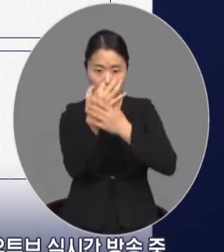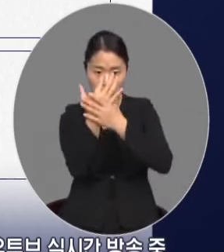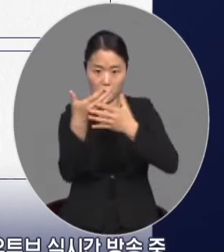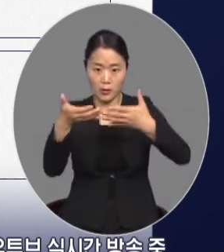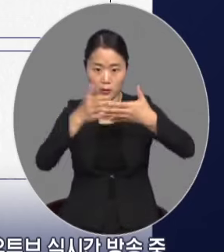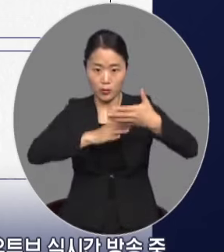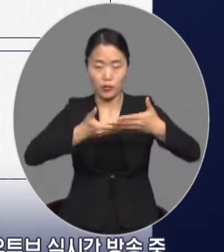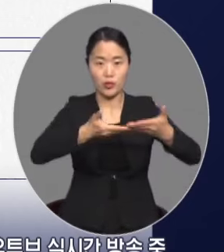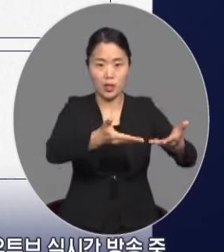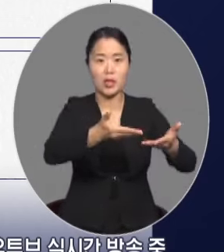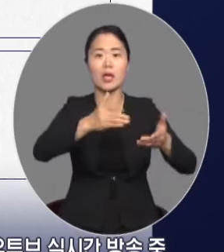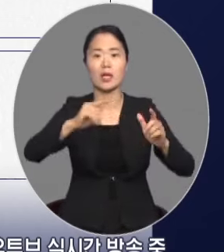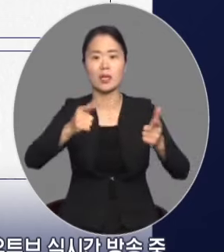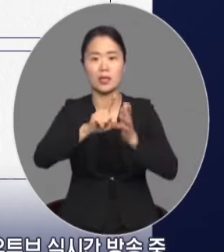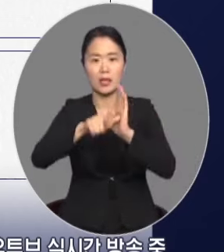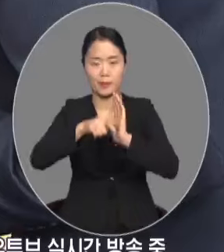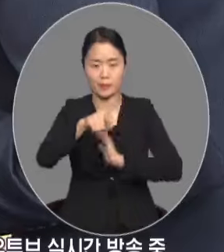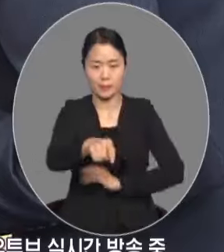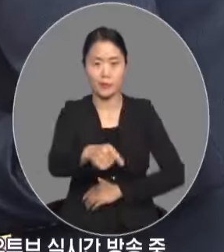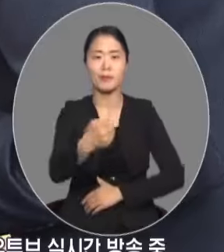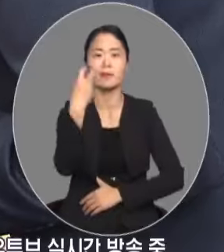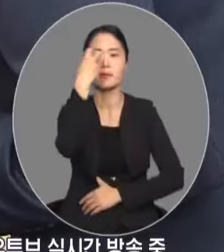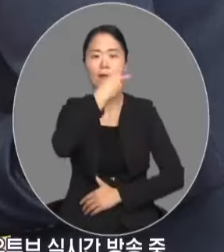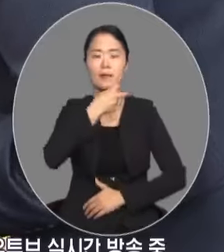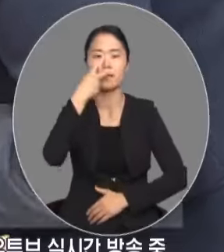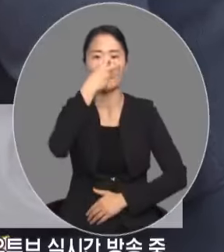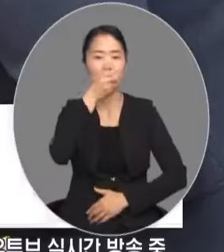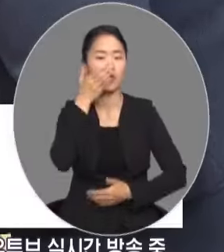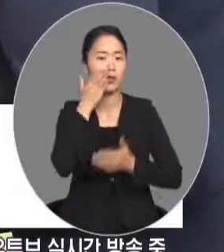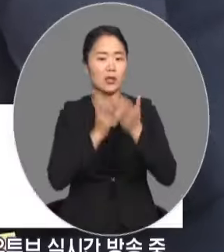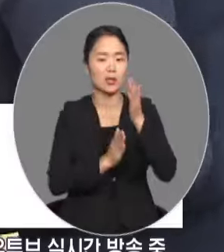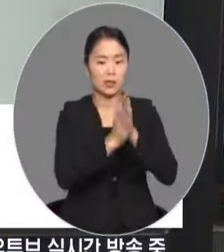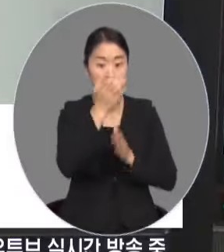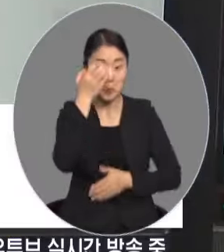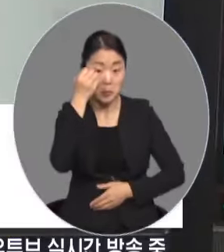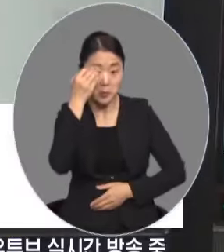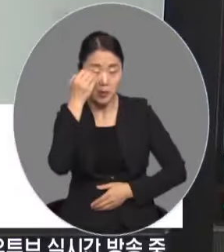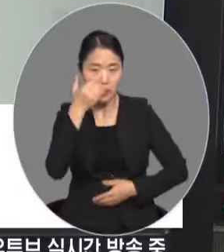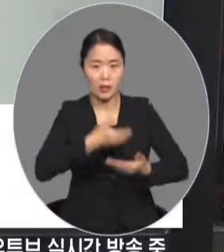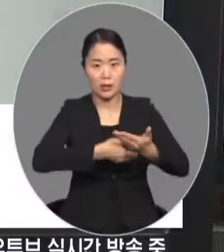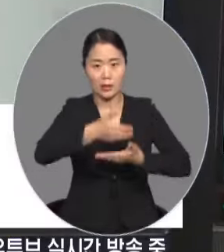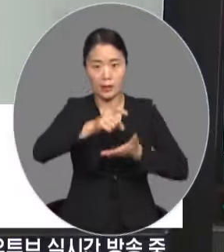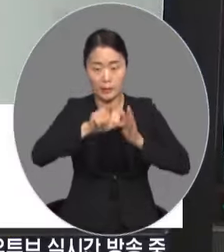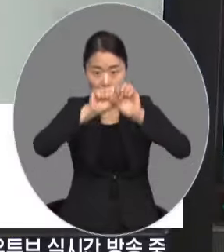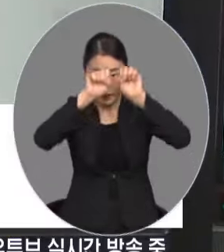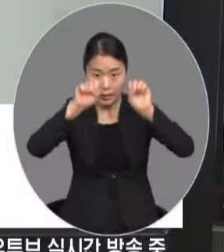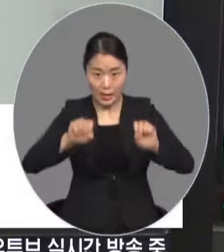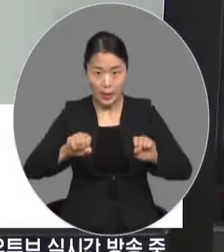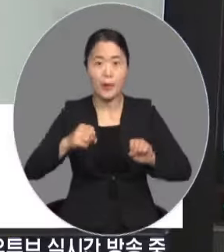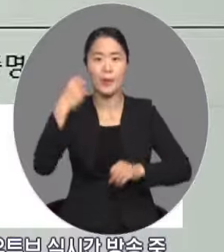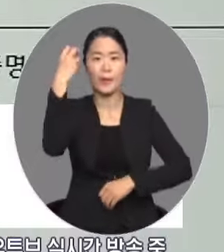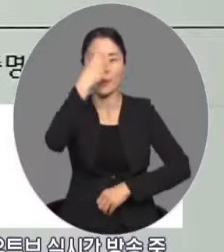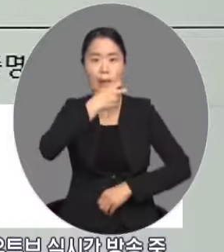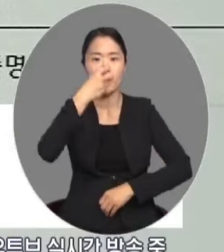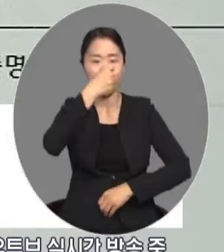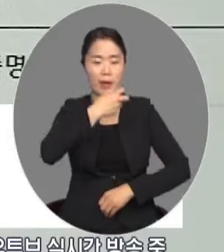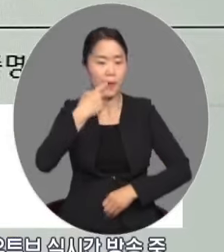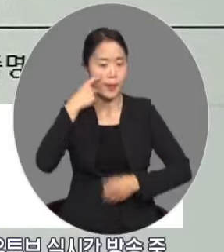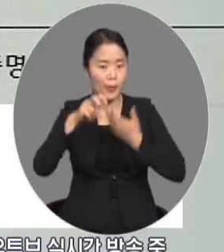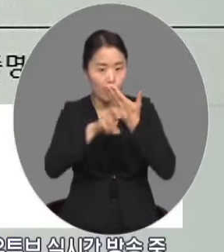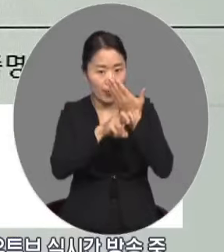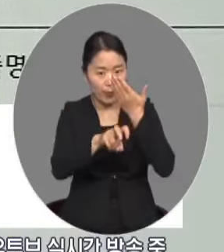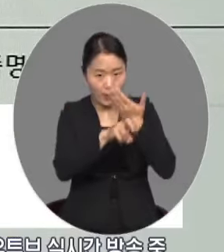행위 등이 단속 대상입니다 울산시는 이상 거래 탐지 시스템을 활용해 부정 유통 의심 거래를